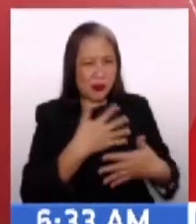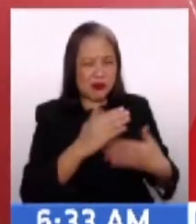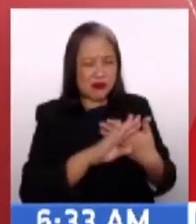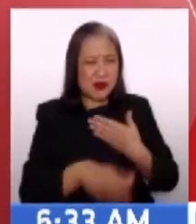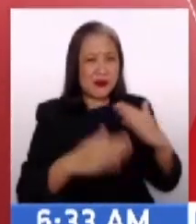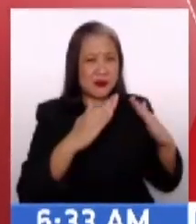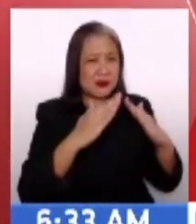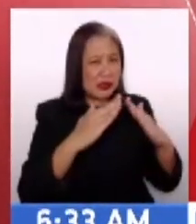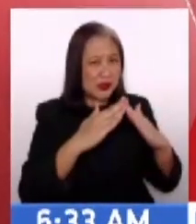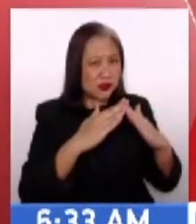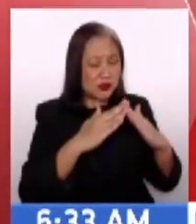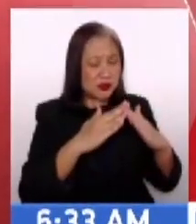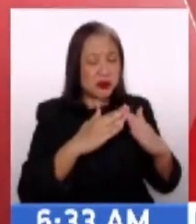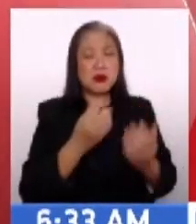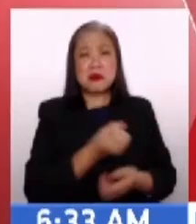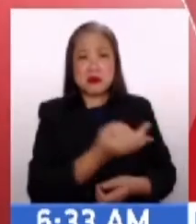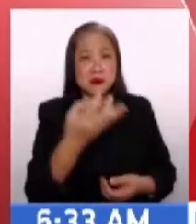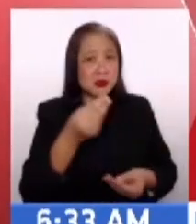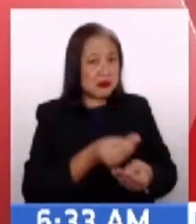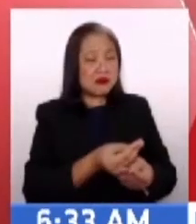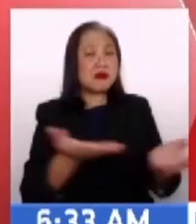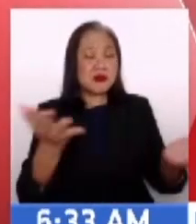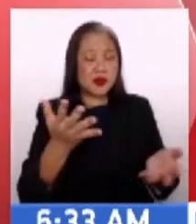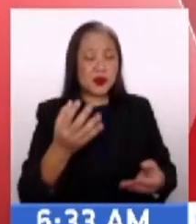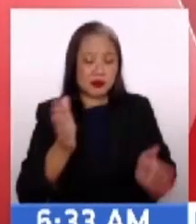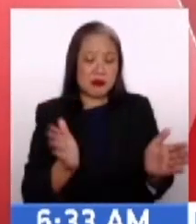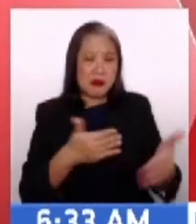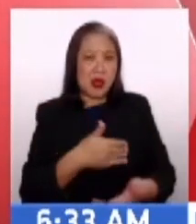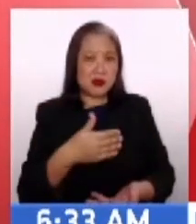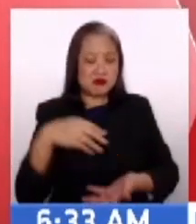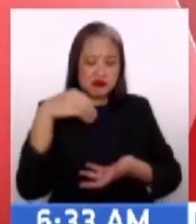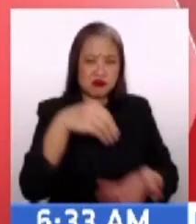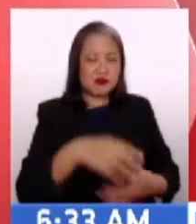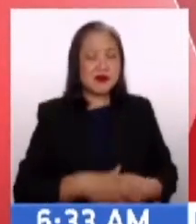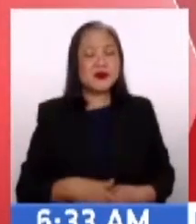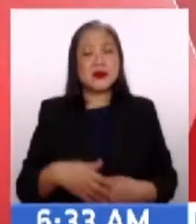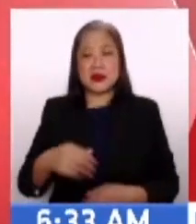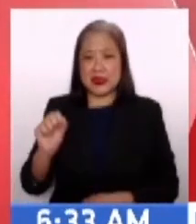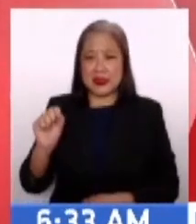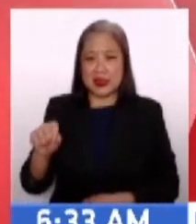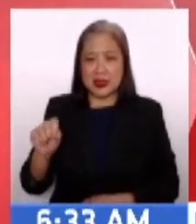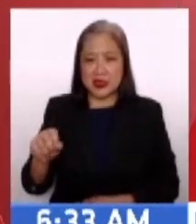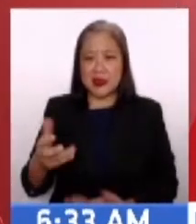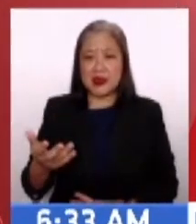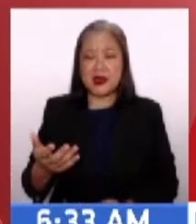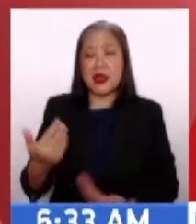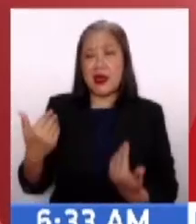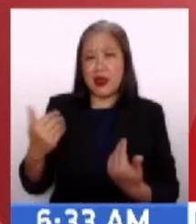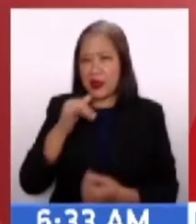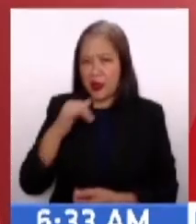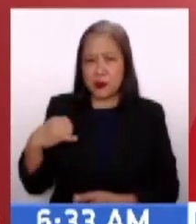ilan ho ang napamigay natin sa kanila doon sa 2 lugar na yun pa lamang? Yes, sa ngayon ano, kahapon eh, yung 10,000 nga po. Yun pa